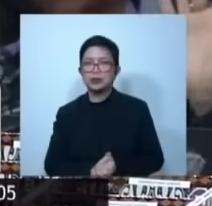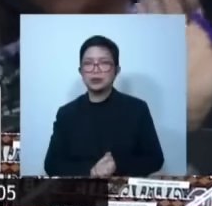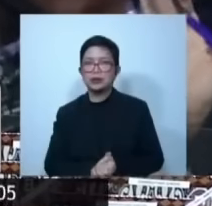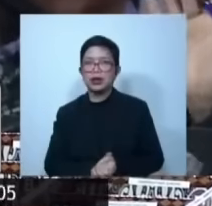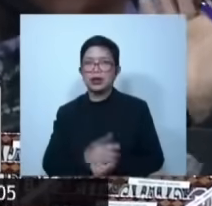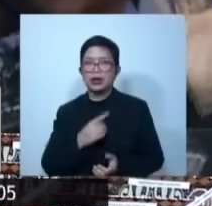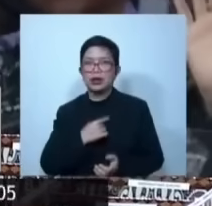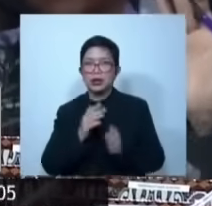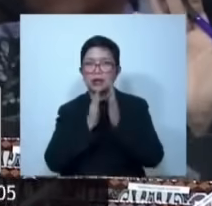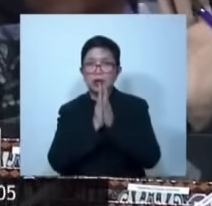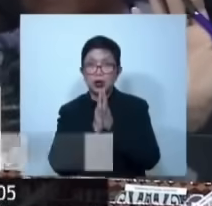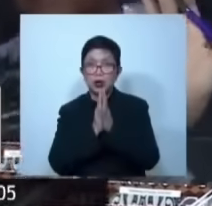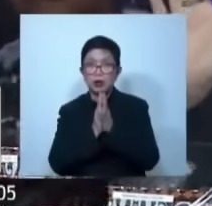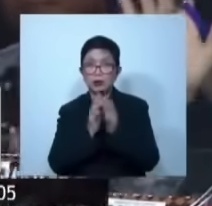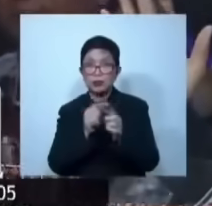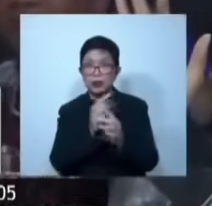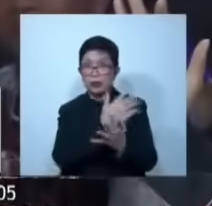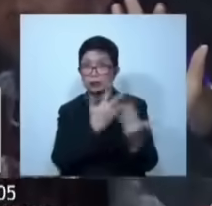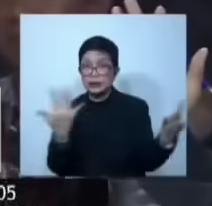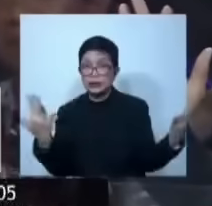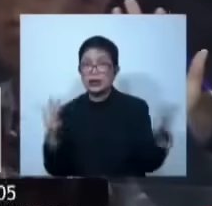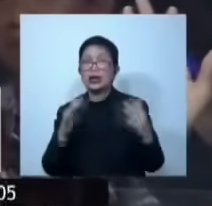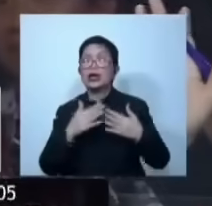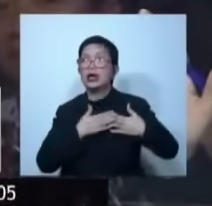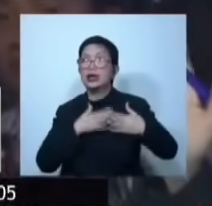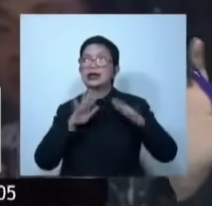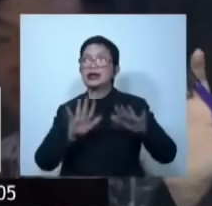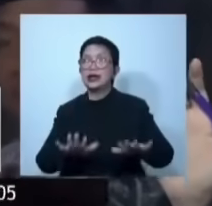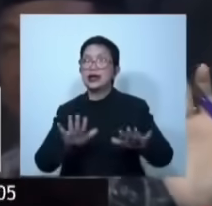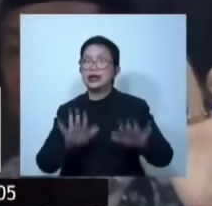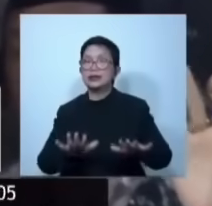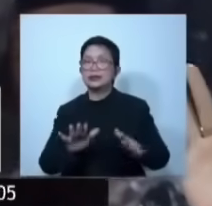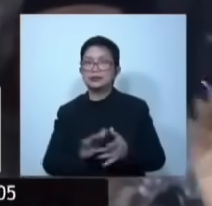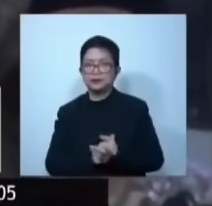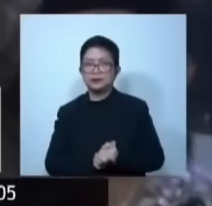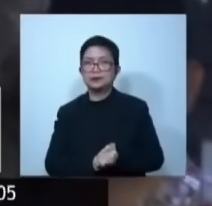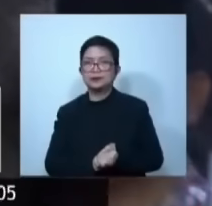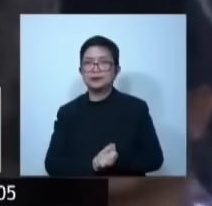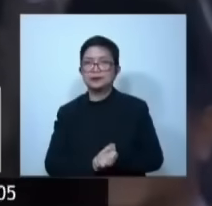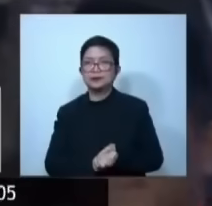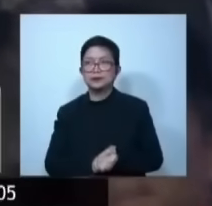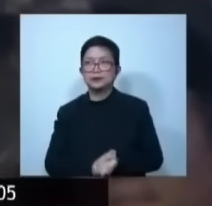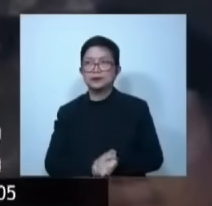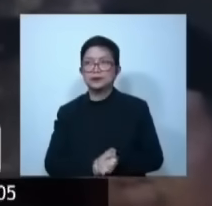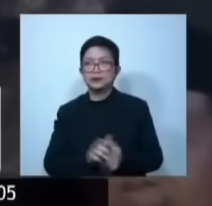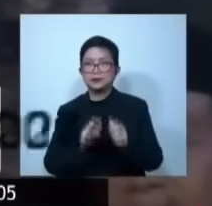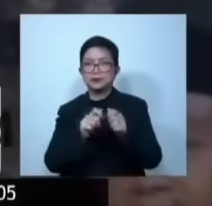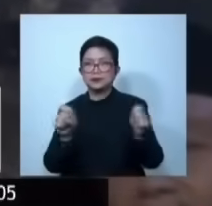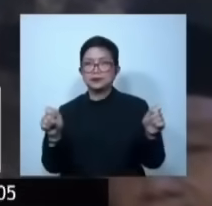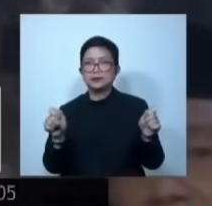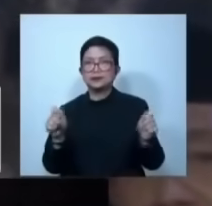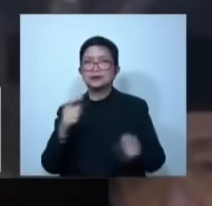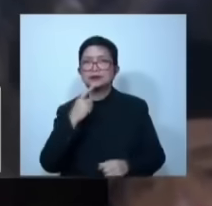kami mohon kepada hadirin untuk tenang untuk menjaga kelancaran debat silakan Bapak dipersilakan kepada